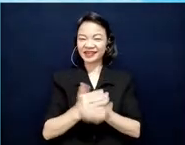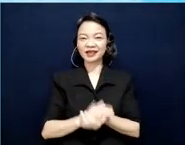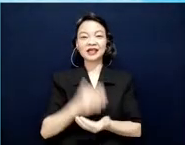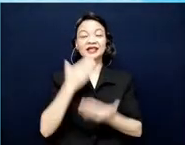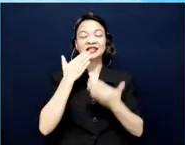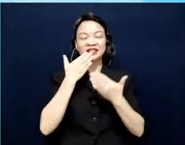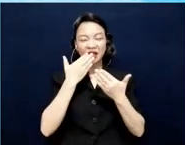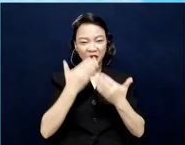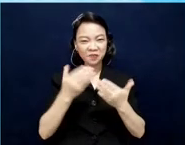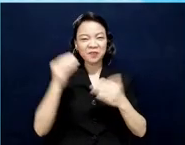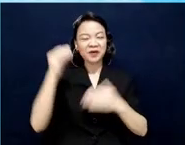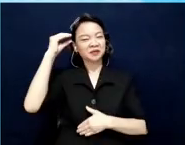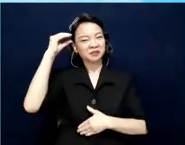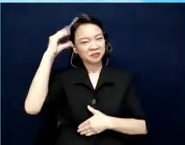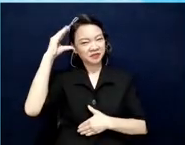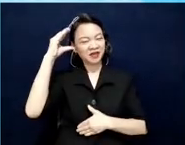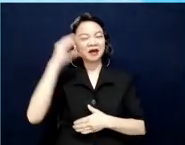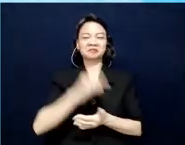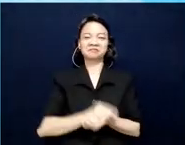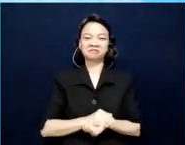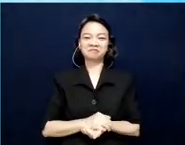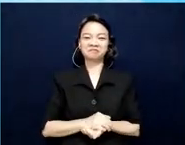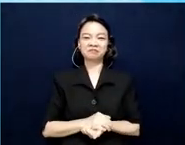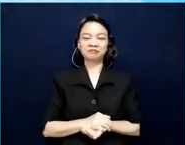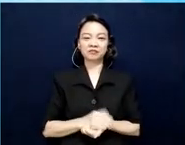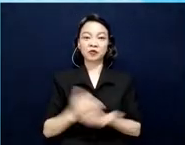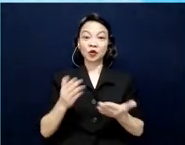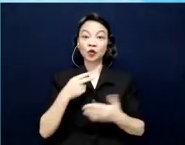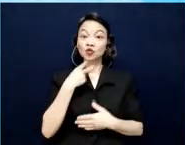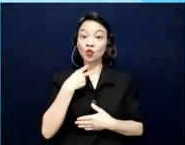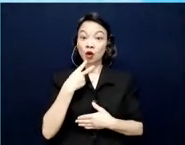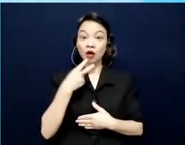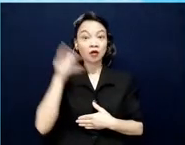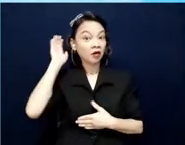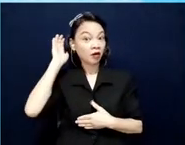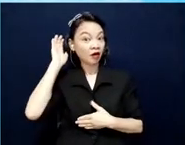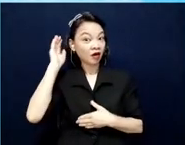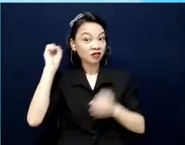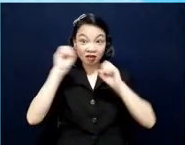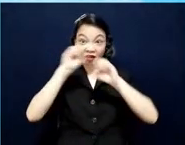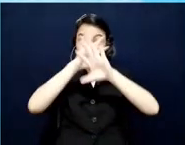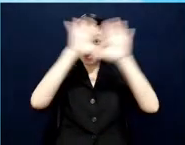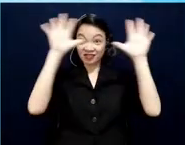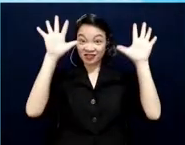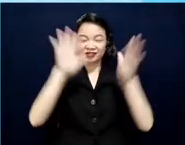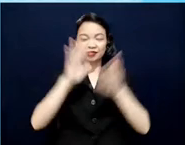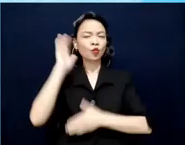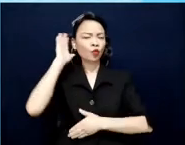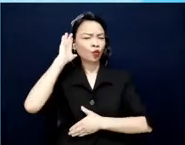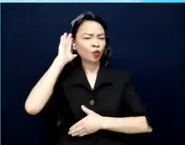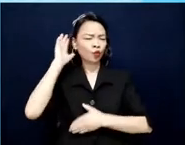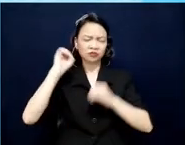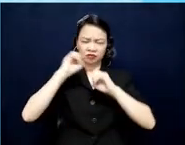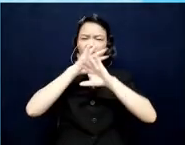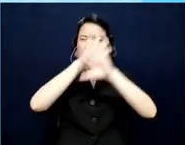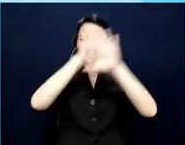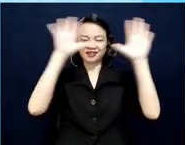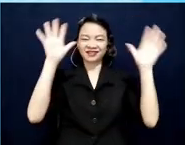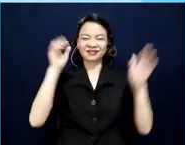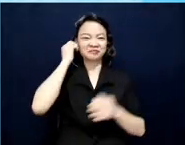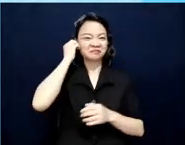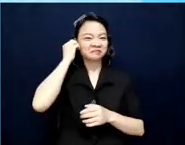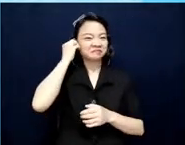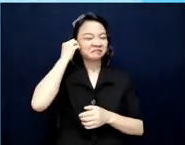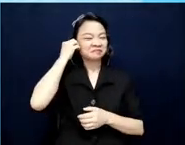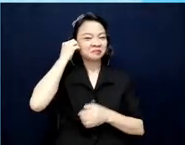pagi atau selamat siang bahkan ini ya. Gimana suara saya kedengaran dengan cukup jelas? Terdengar dengan jelas secerah wajah Ibu pada pagi hari